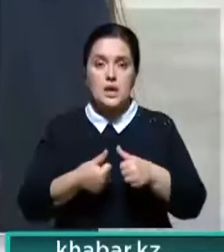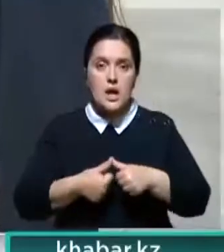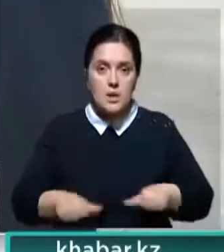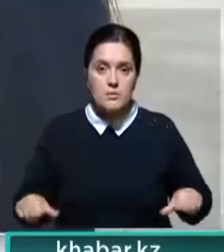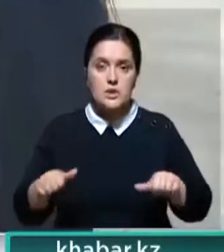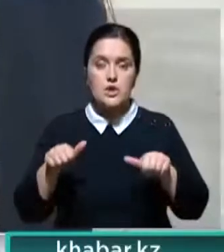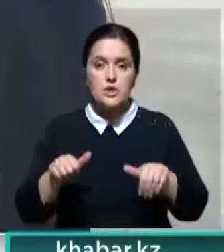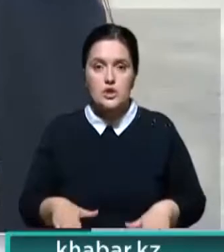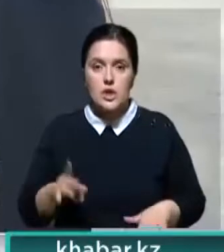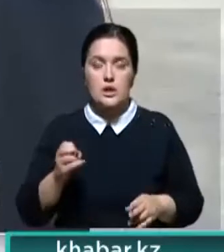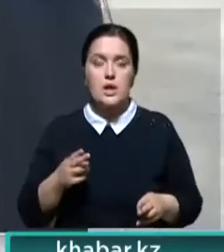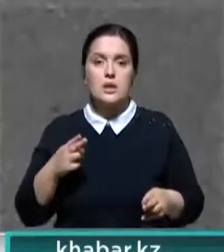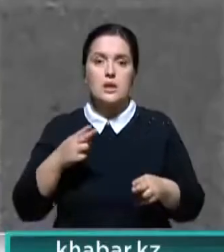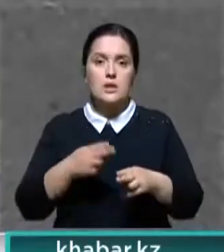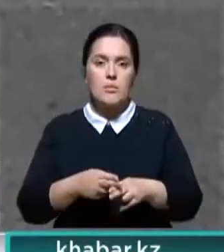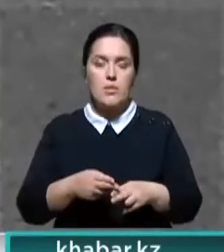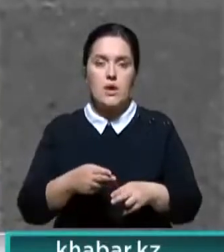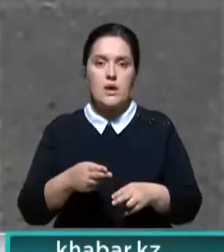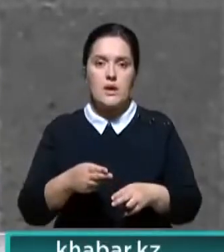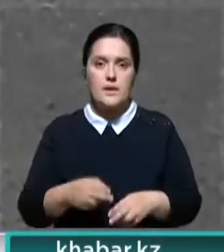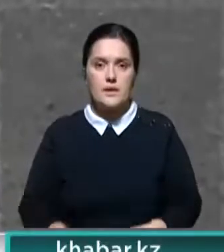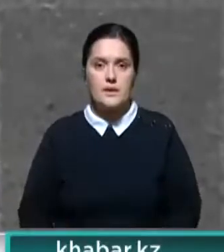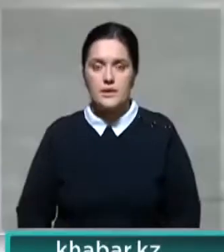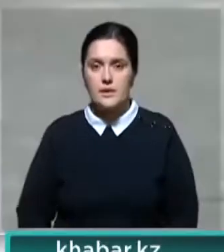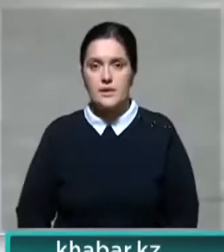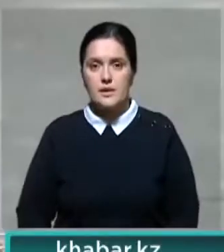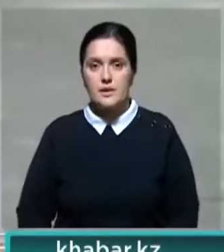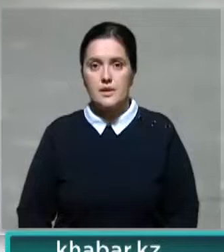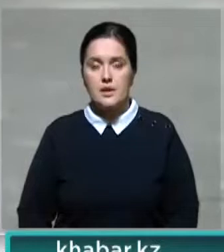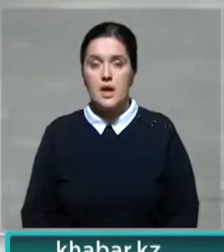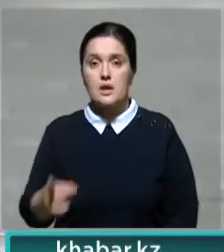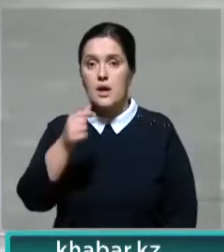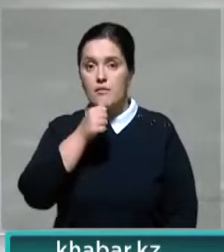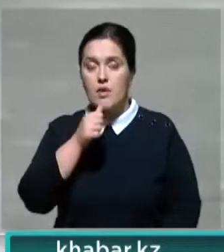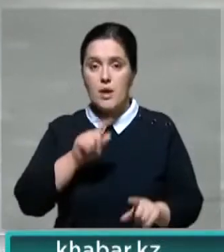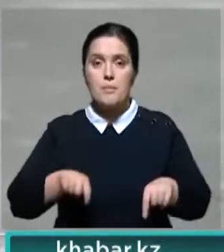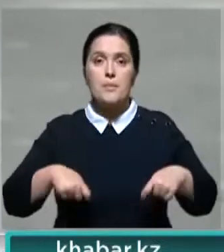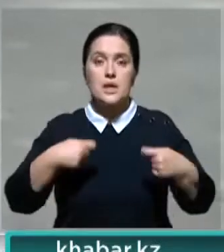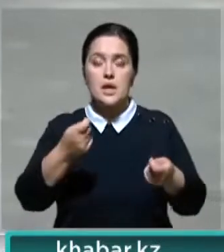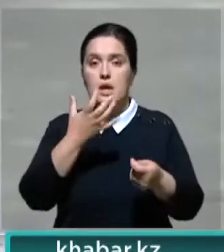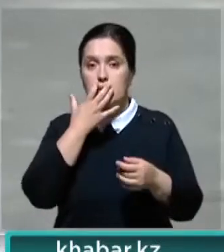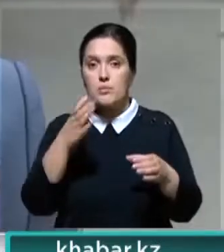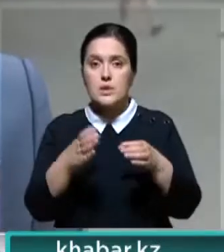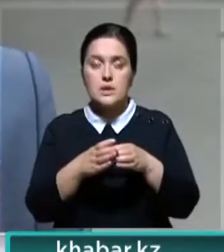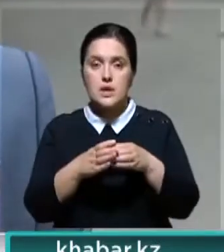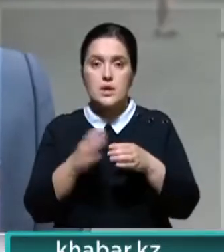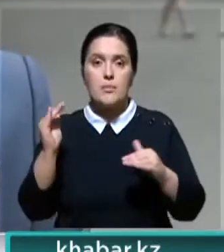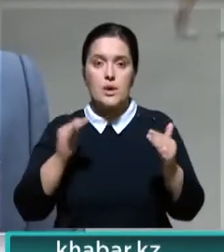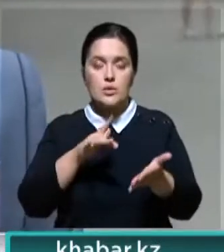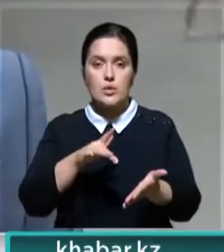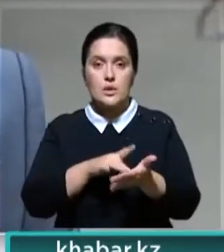которые решают, как не допустить коммунальный коллапс. Один из вариантов, что передать тепловые сети полностью на баланс города.